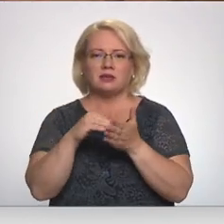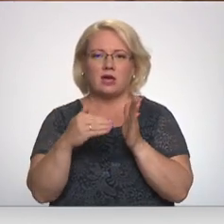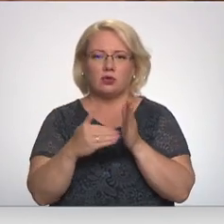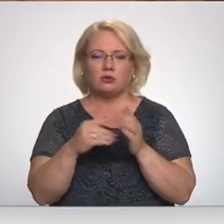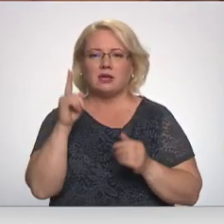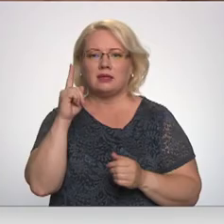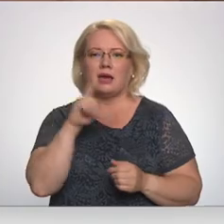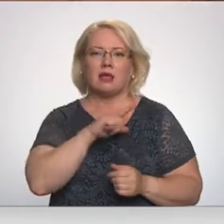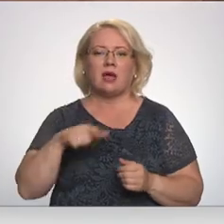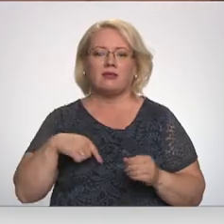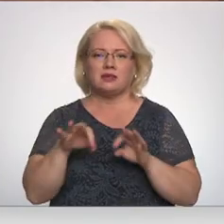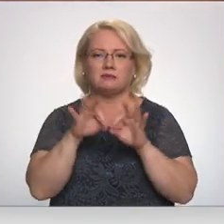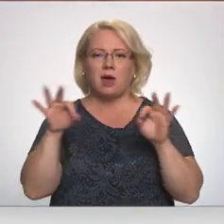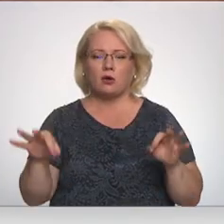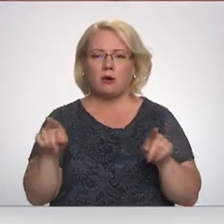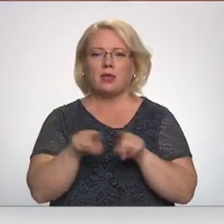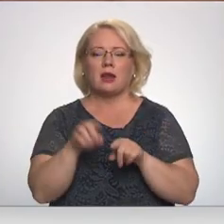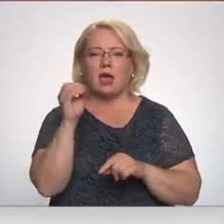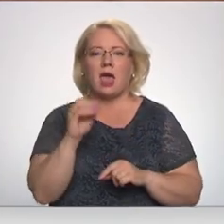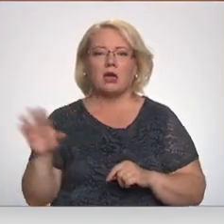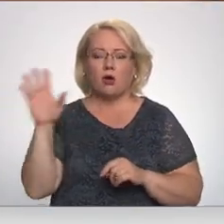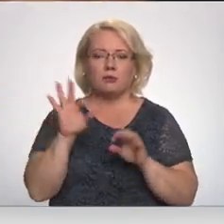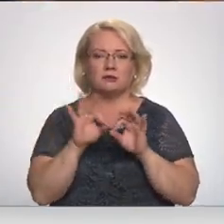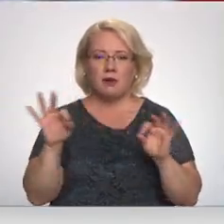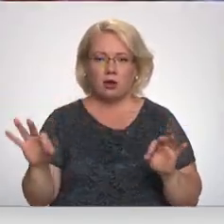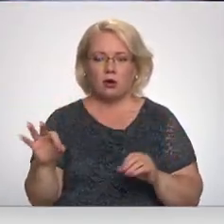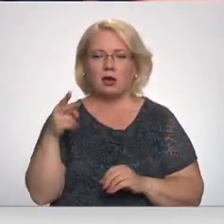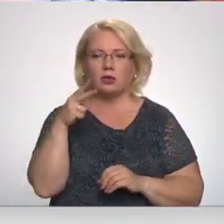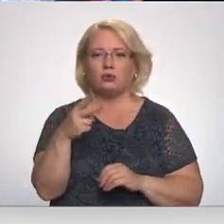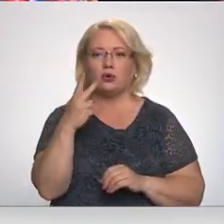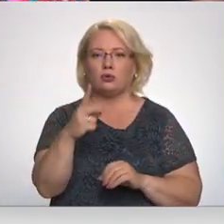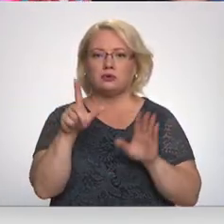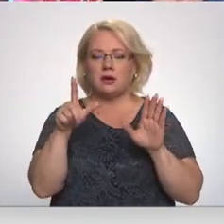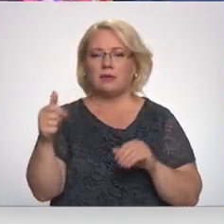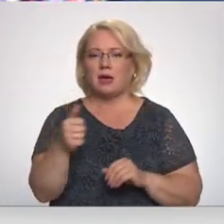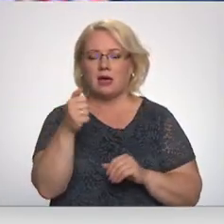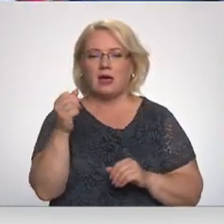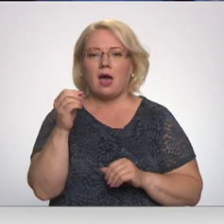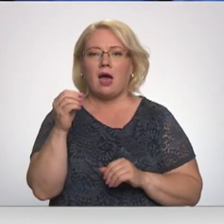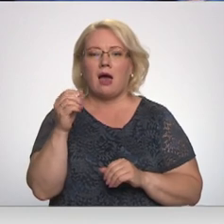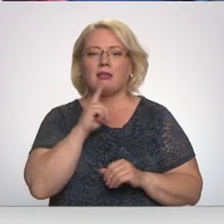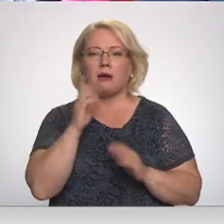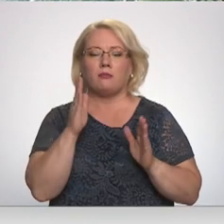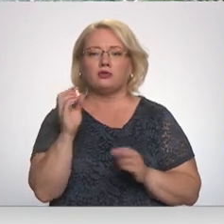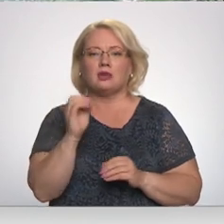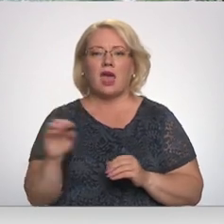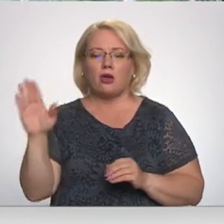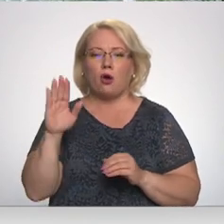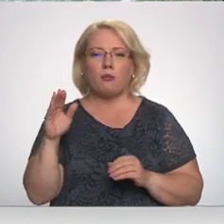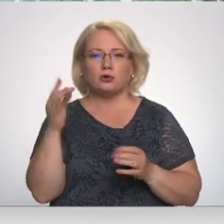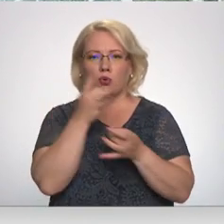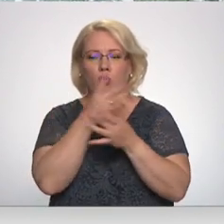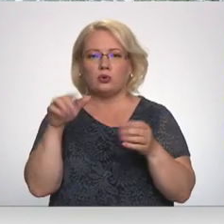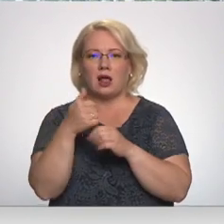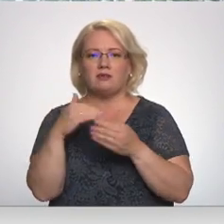Latvijas mērogā, bet arī Eiropas mērogā. Kad 2027. Gadā Liepāja būs Eiropas kultūras galvaspilsēta, Kuldīga ir